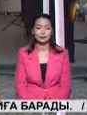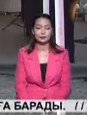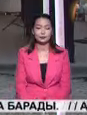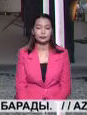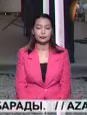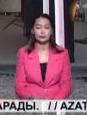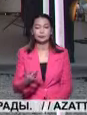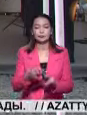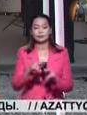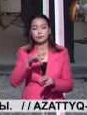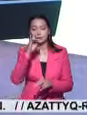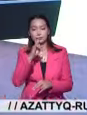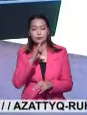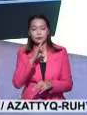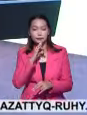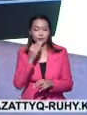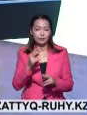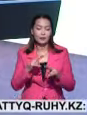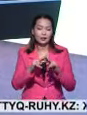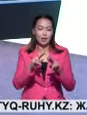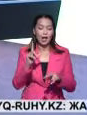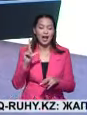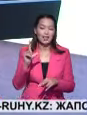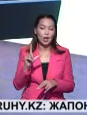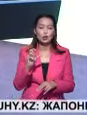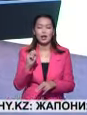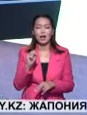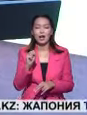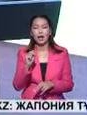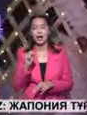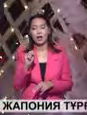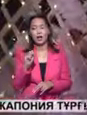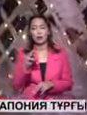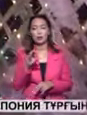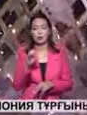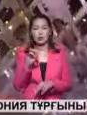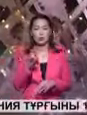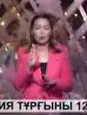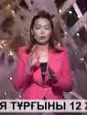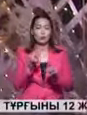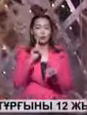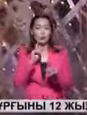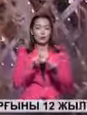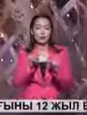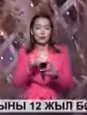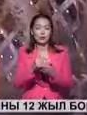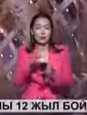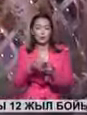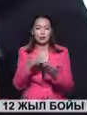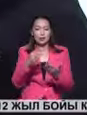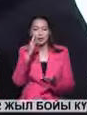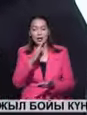Осы орайда Астанада болашақ Lexus Астана автосалонының орнына уақыт капсуласы салынды. Салтанатты шараға Toyota Motor